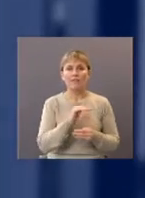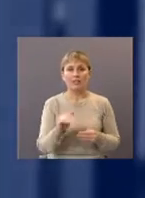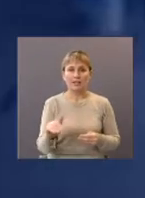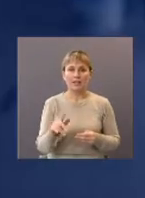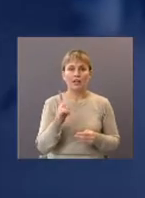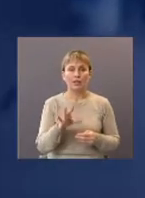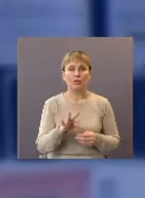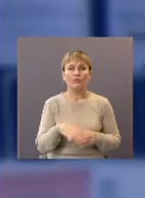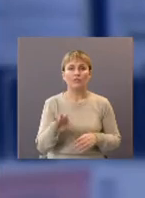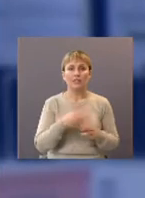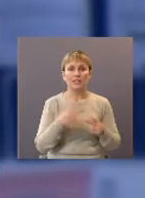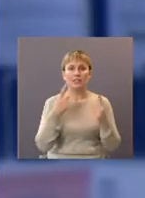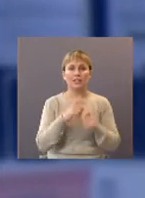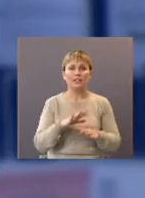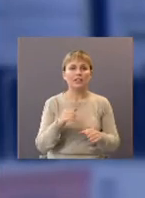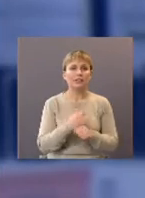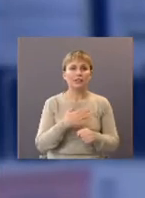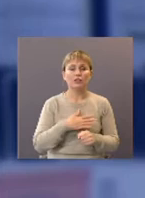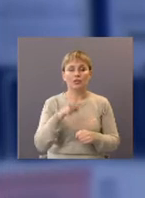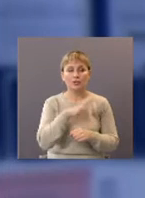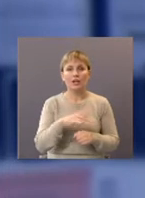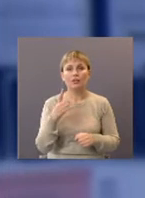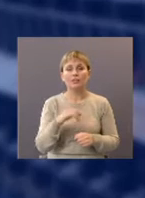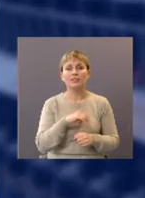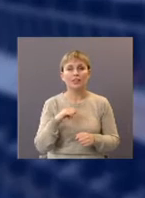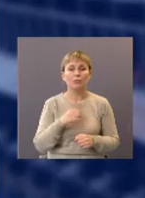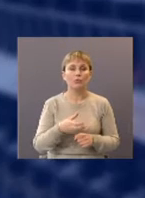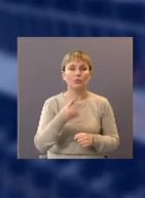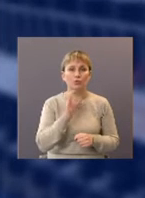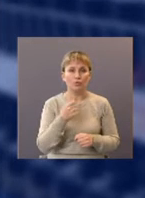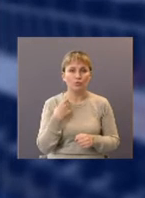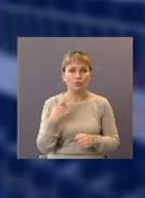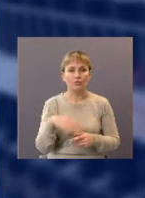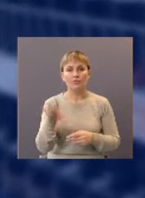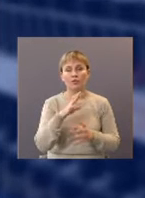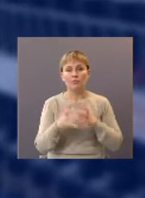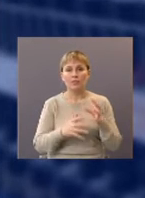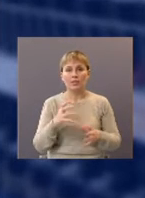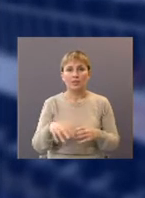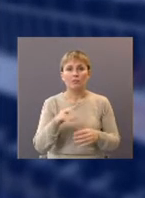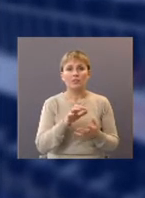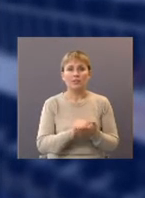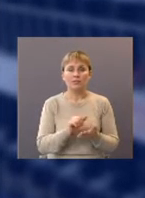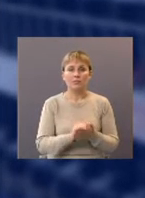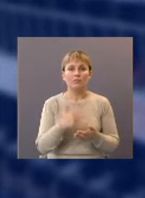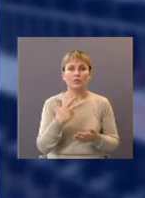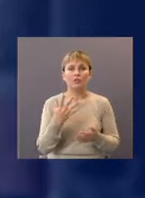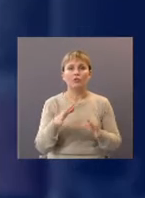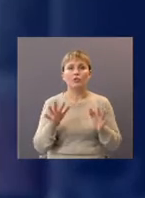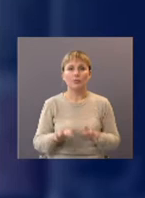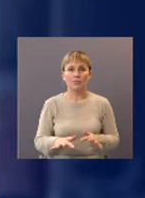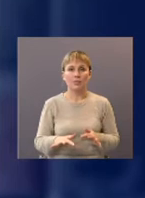официальная. Однако все эти данные не делают нашу страну одной из самых пьющих. Во всемирном рейтинге мы занимаем 34-е